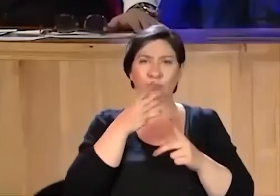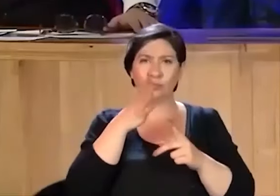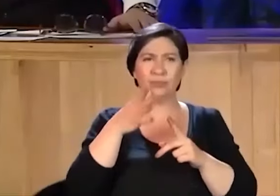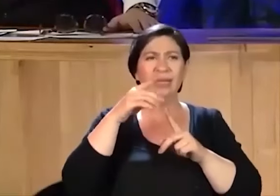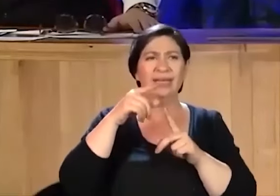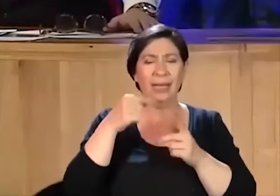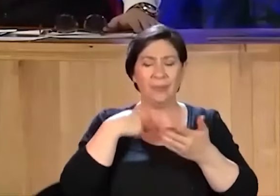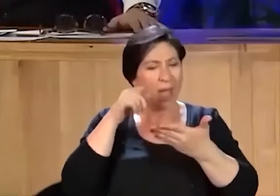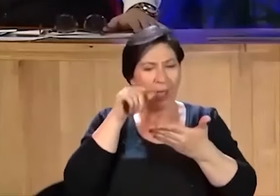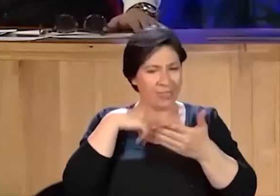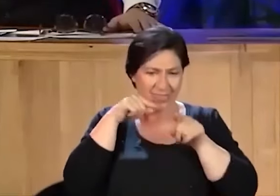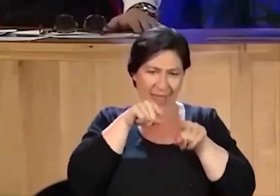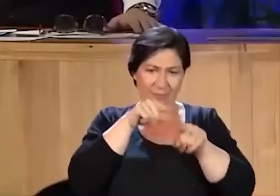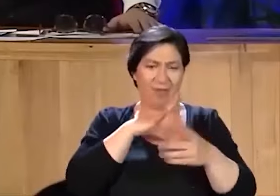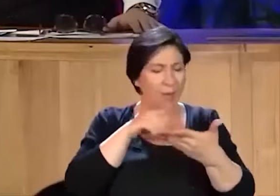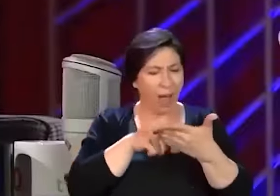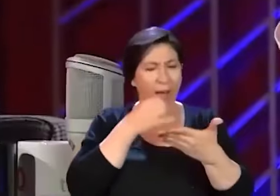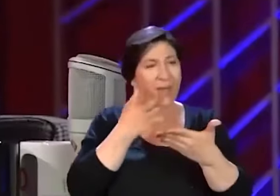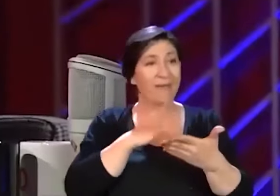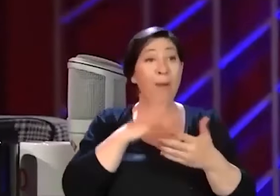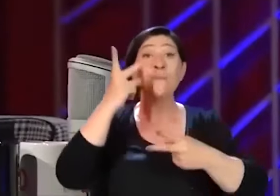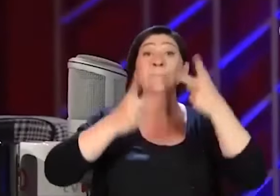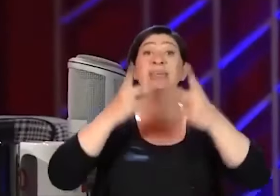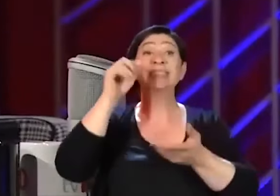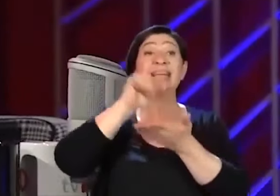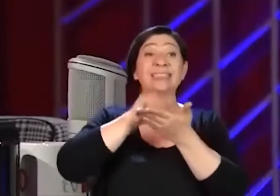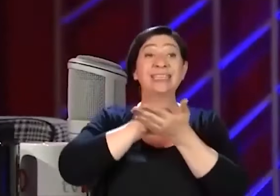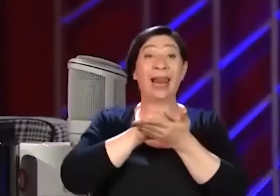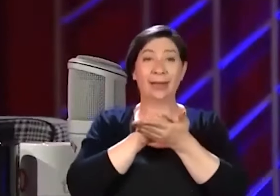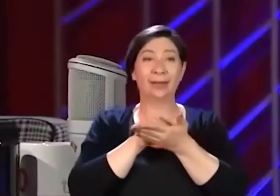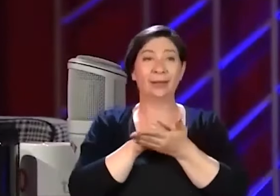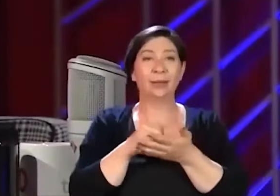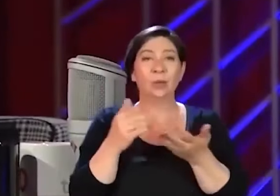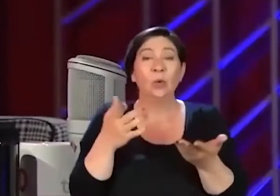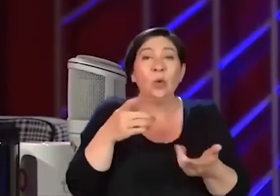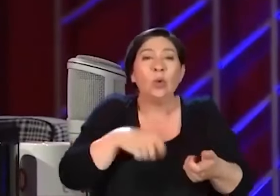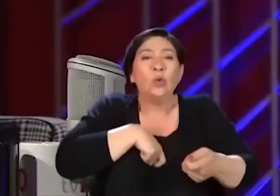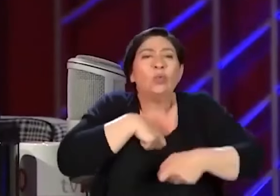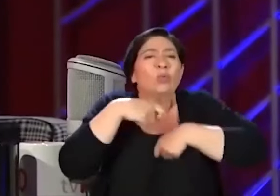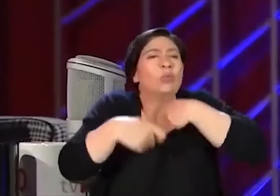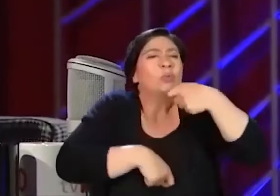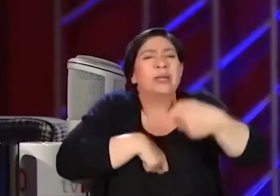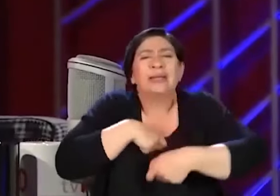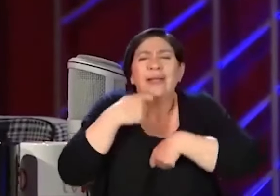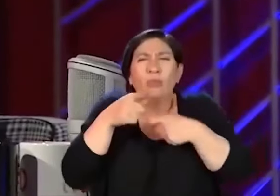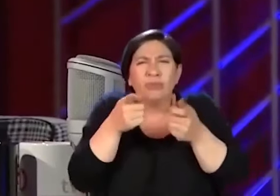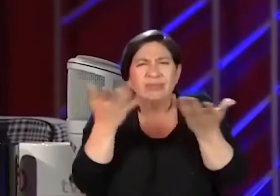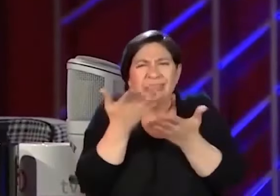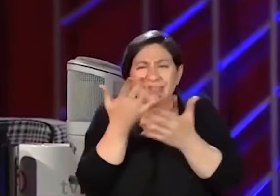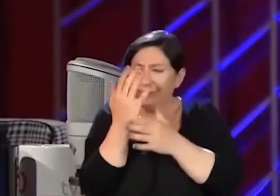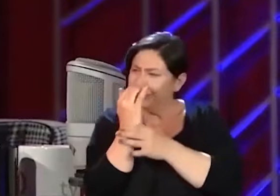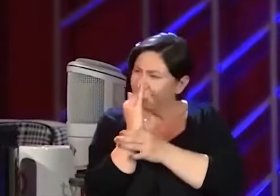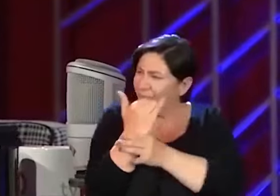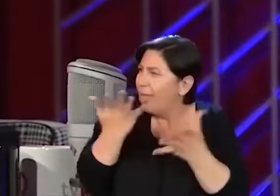işte bakıyoruz hakkımızda çıkan haberler falan. Bazı gazeteler yani ya uydurmanın ya da hani bu nasıl bir